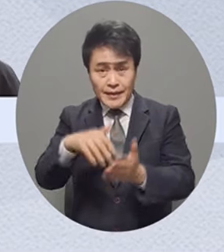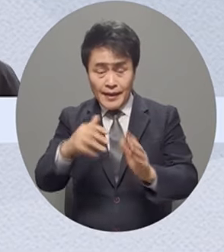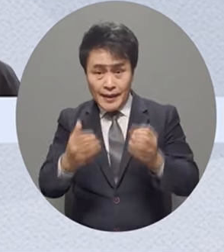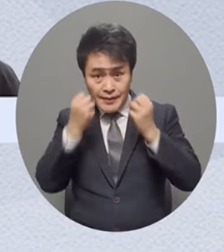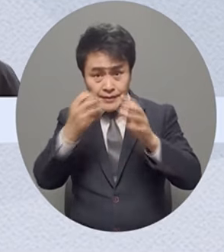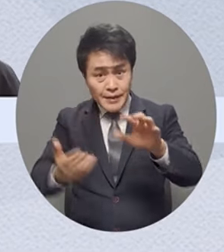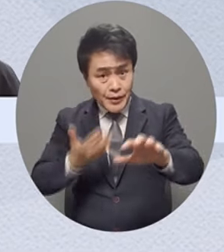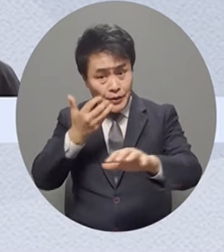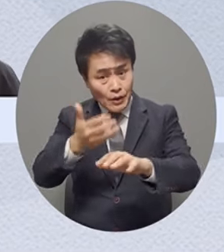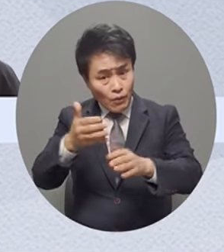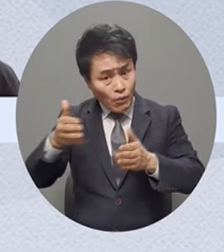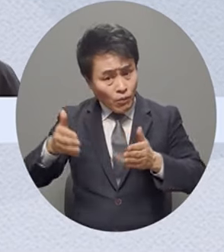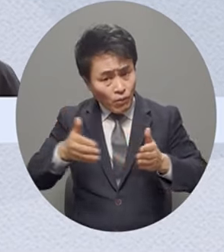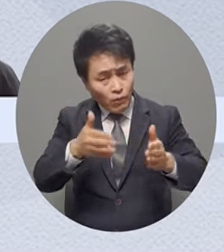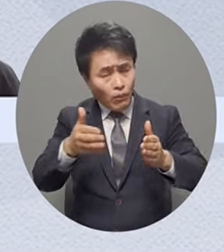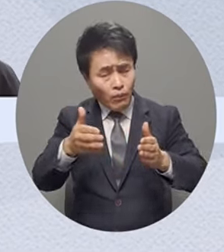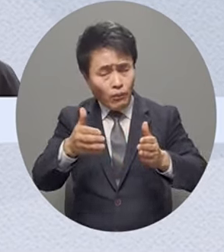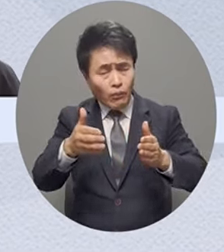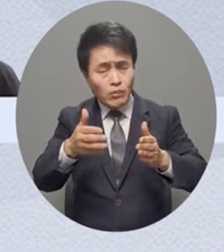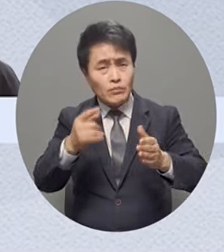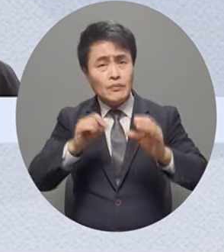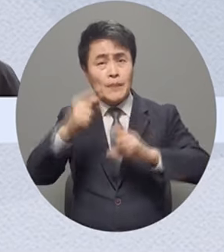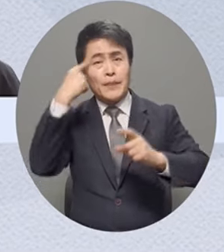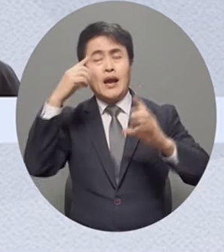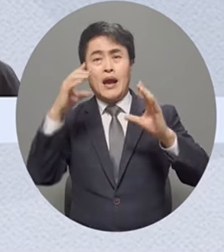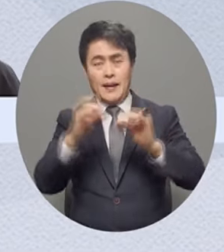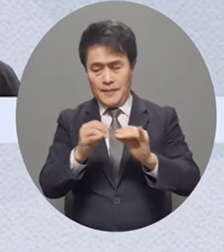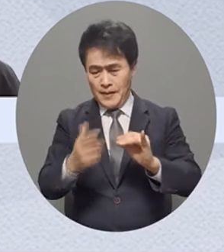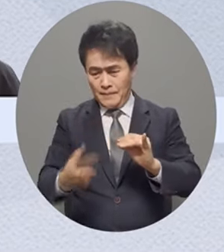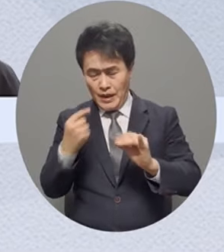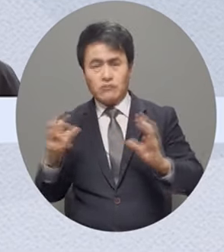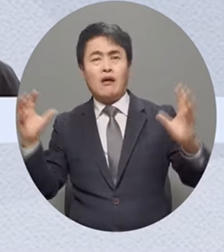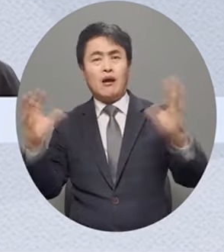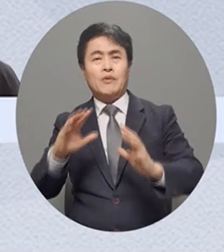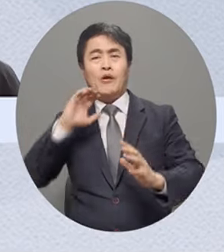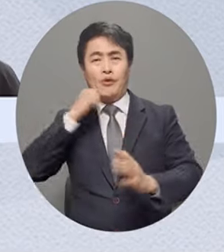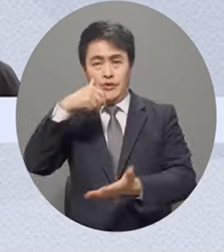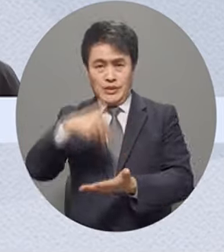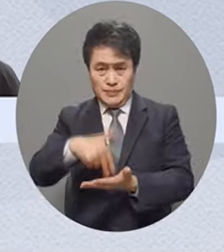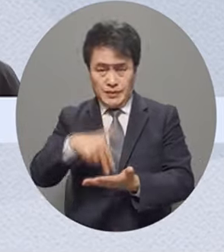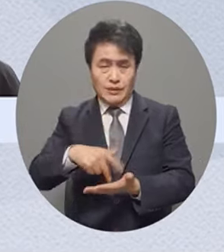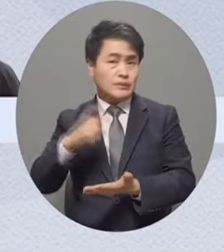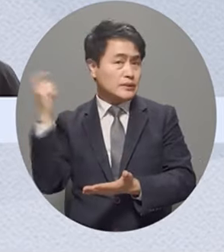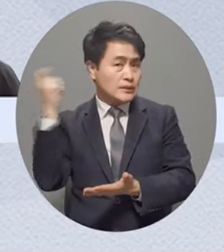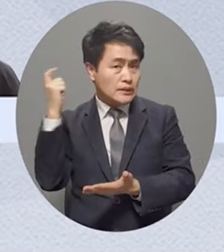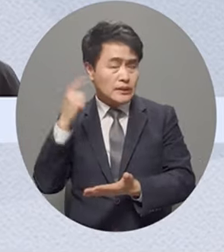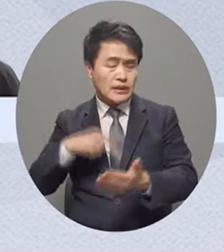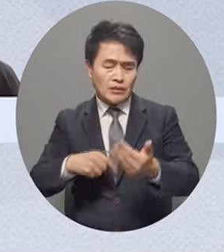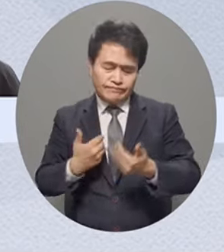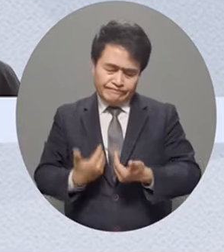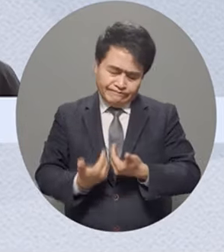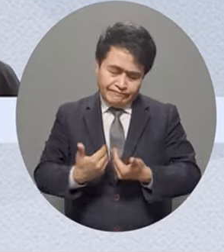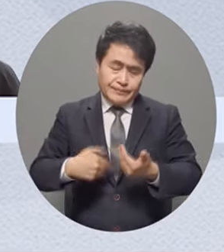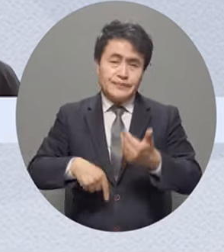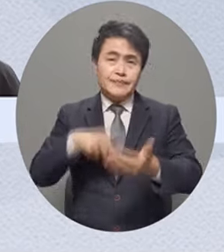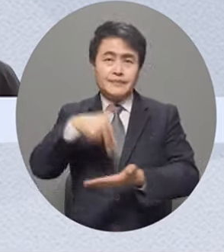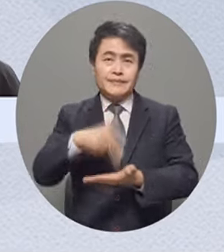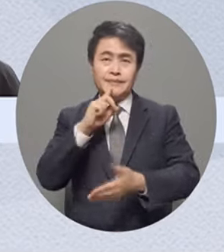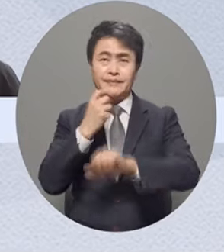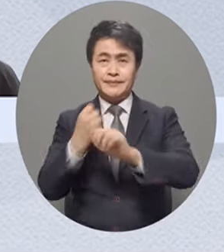개혁신당 방향성에 대체로 동의하나 바로 합류할 수는 없다는 의미가 이질적으로 들린다고 불편함을 감추지